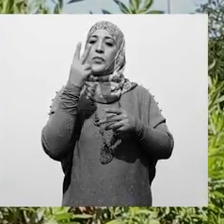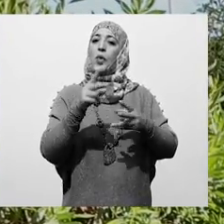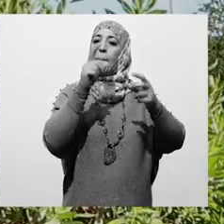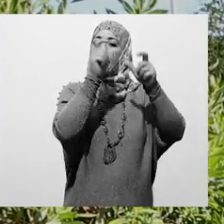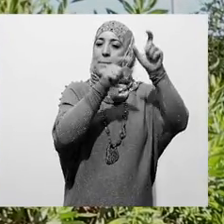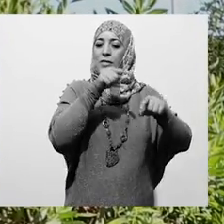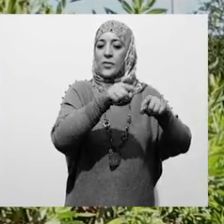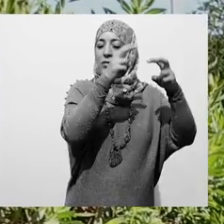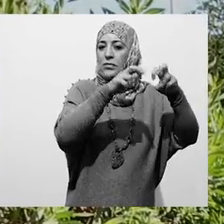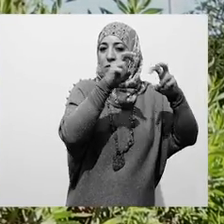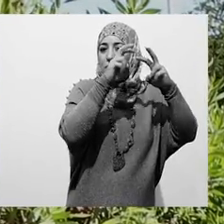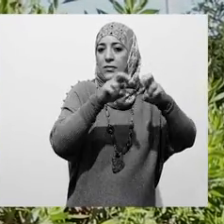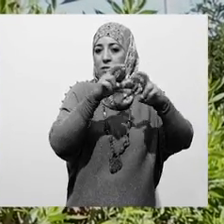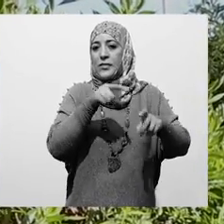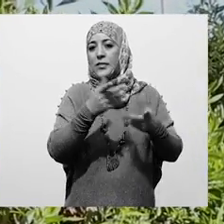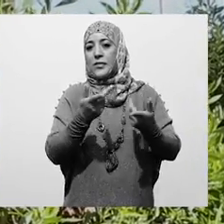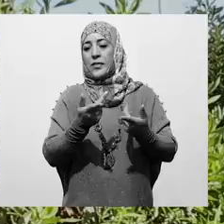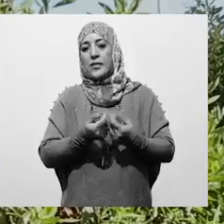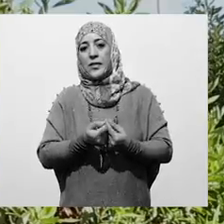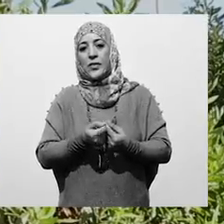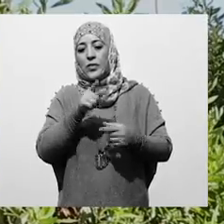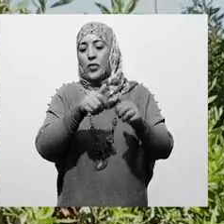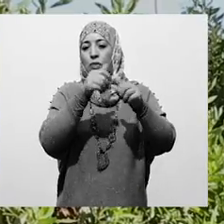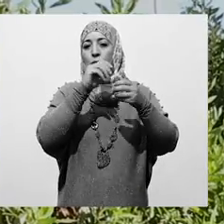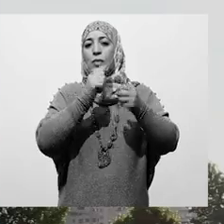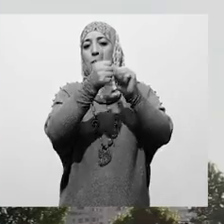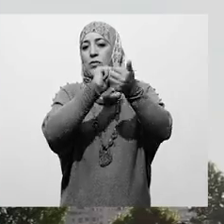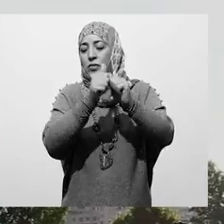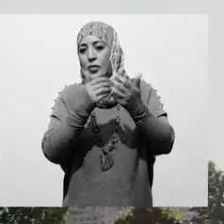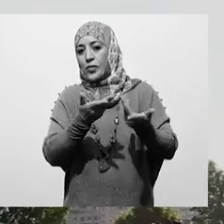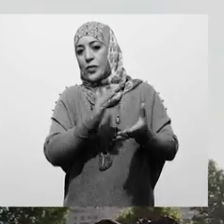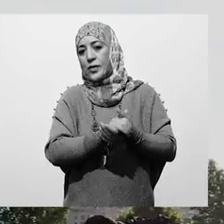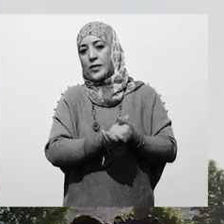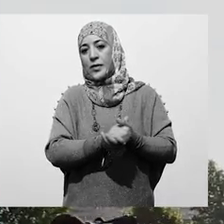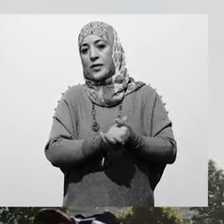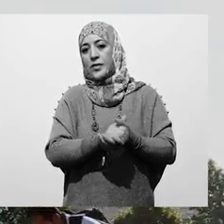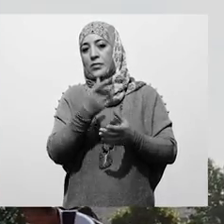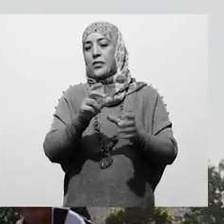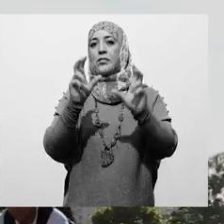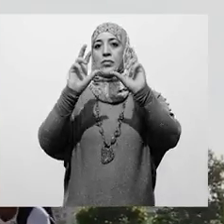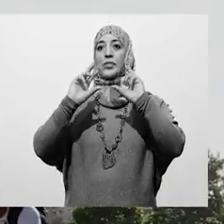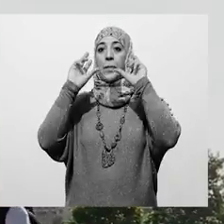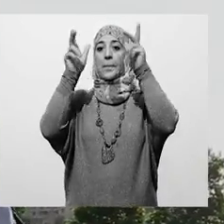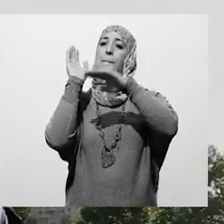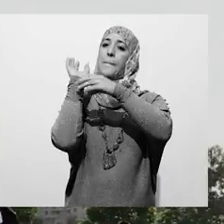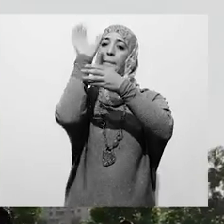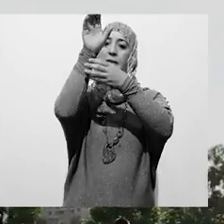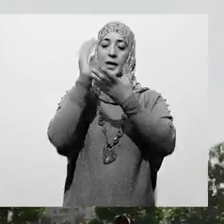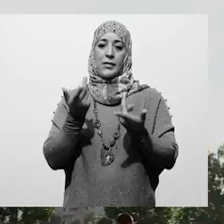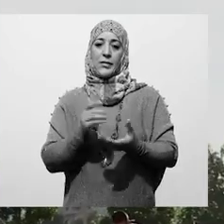Isou et Achou El-Boukni, qui sont dans mon club sportif. Donc, on joue ensemble le basket.